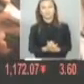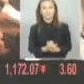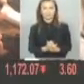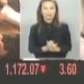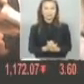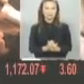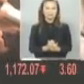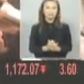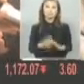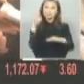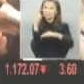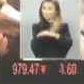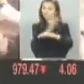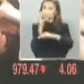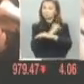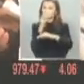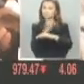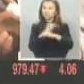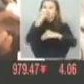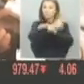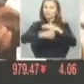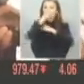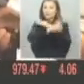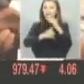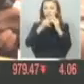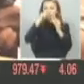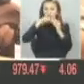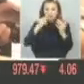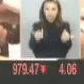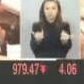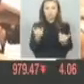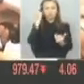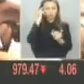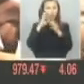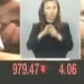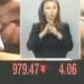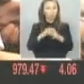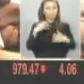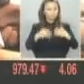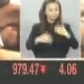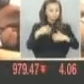การเมืองในประเทศแน่นอนเราก็คงจะต้องกังวลนะฮะและเ